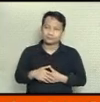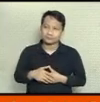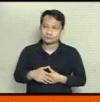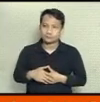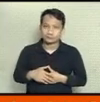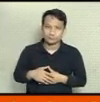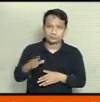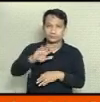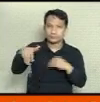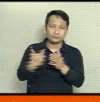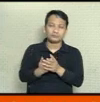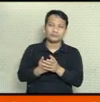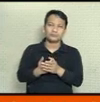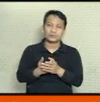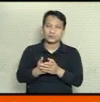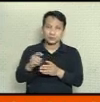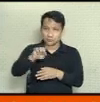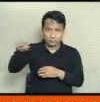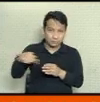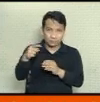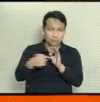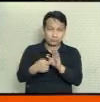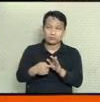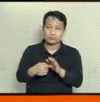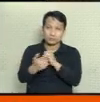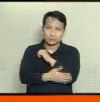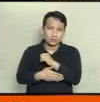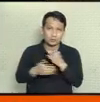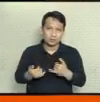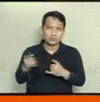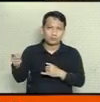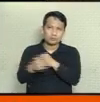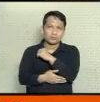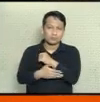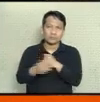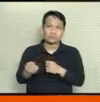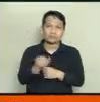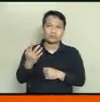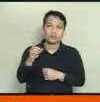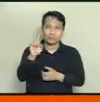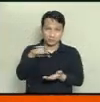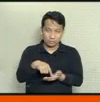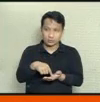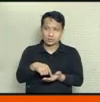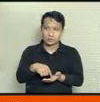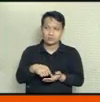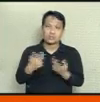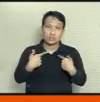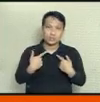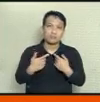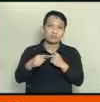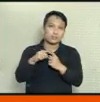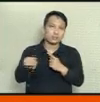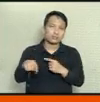the entire country, ito po, selective lang yung travel ban natin. Sa huling tala, pumalo na sa higit 1,700 na positibo